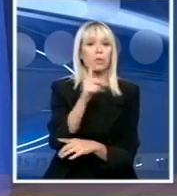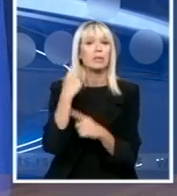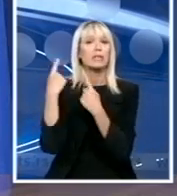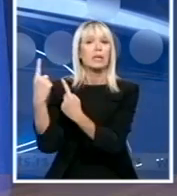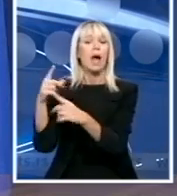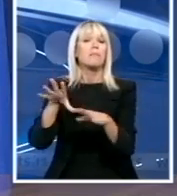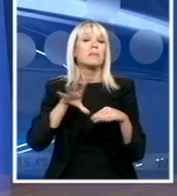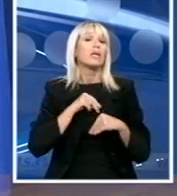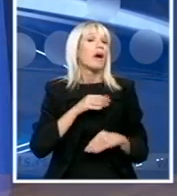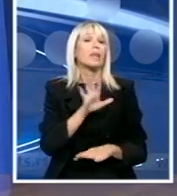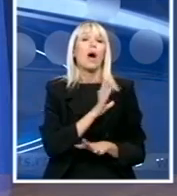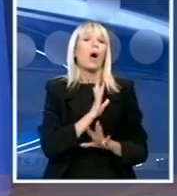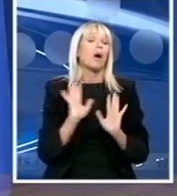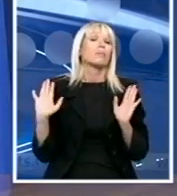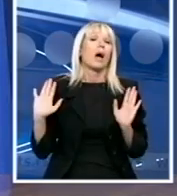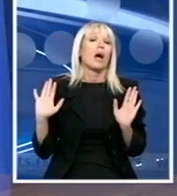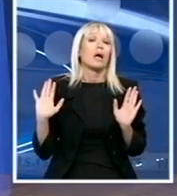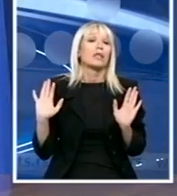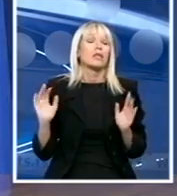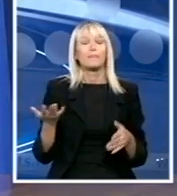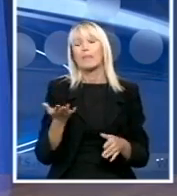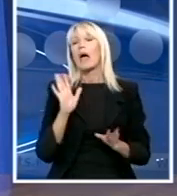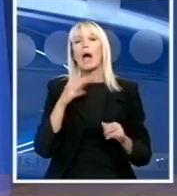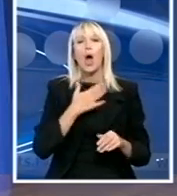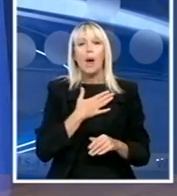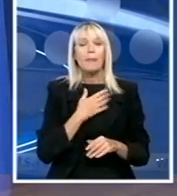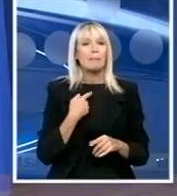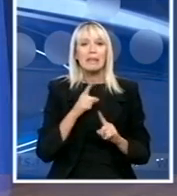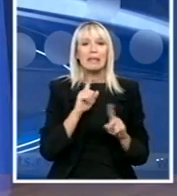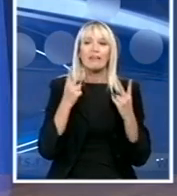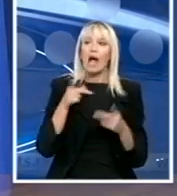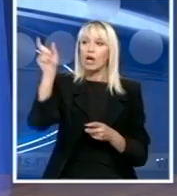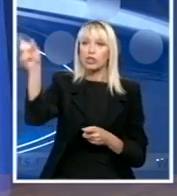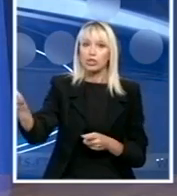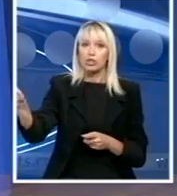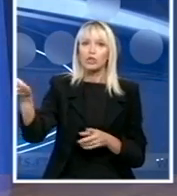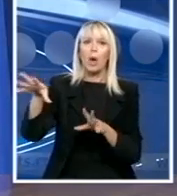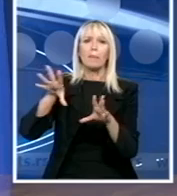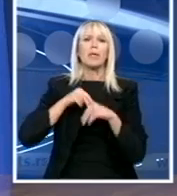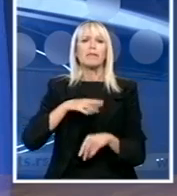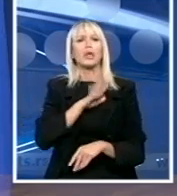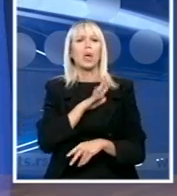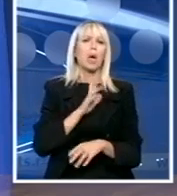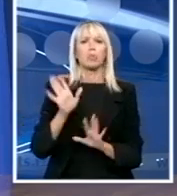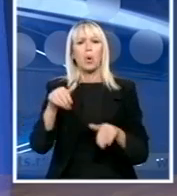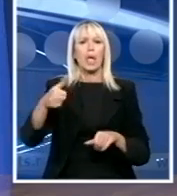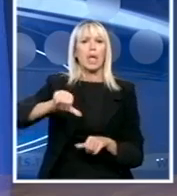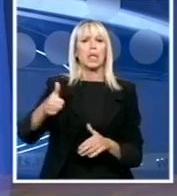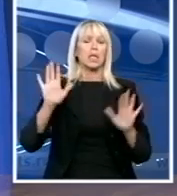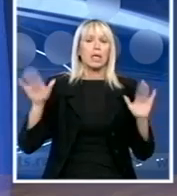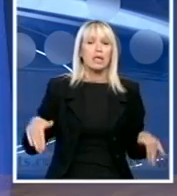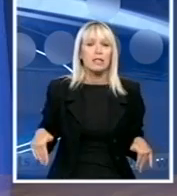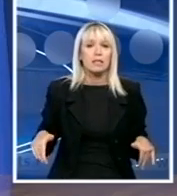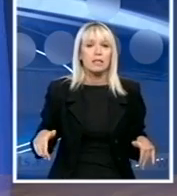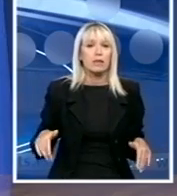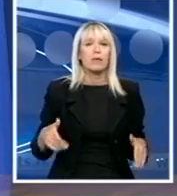Sam prihvata rizik. Ali meni nije toliko bitno što on prihvata rizik, meni lično, nego jednostavno govorim, nije